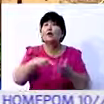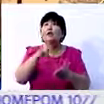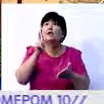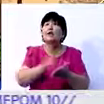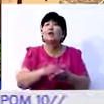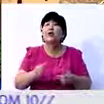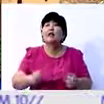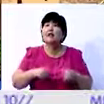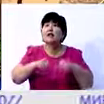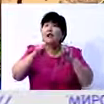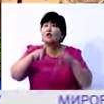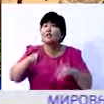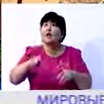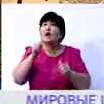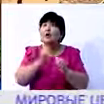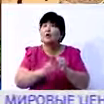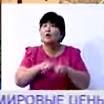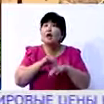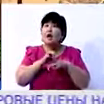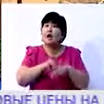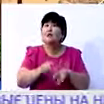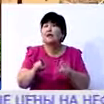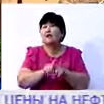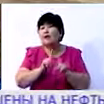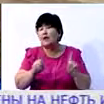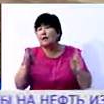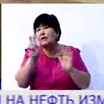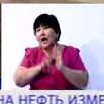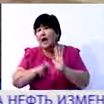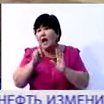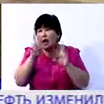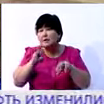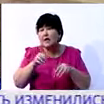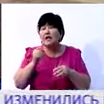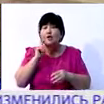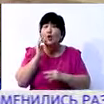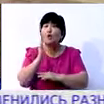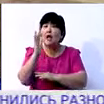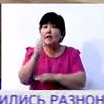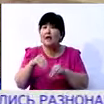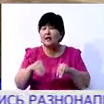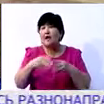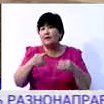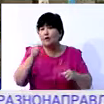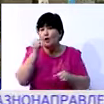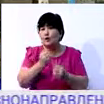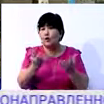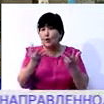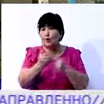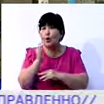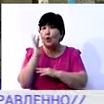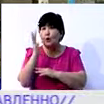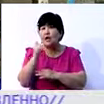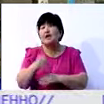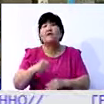должны заниматься специалисты, регулярно проводить лесопатологическое обследование зеленых насаждений, вести строгий учет деревьев,